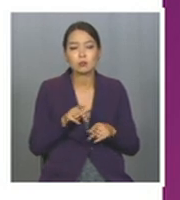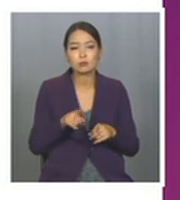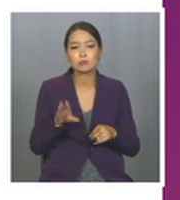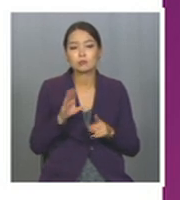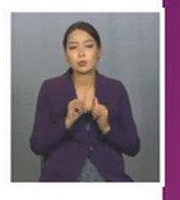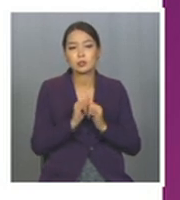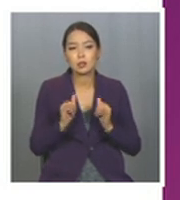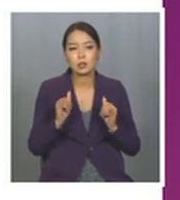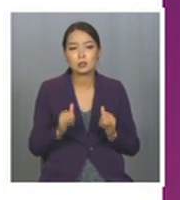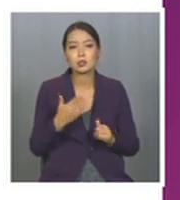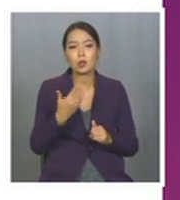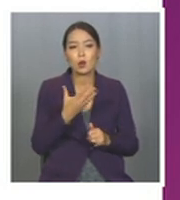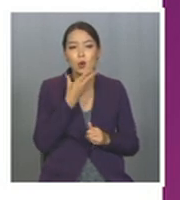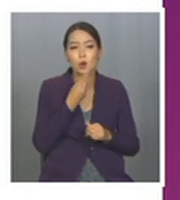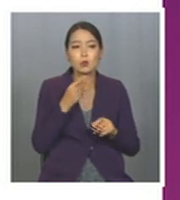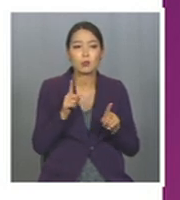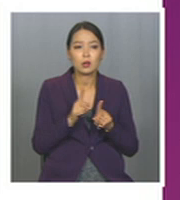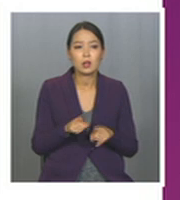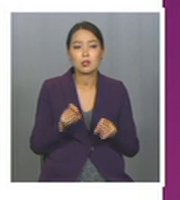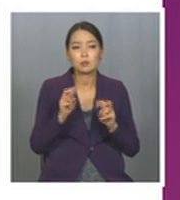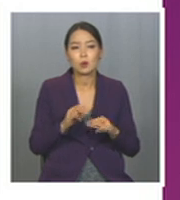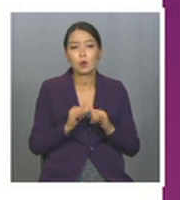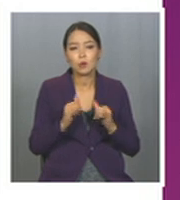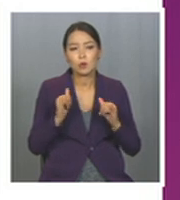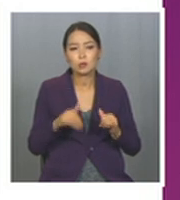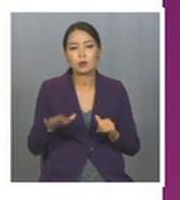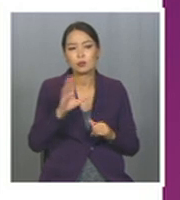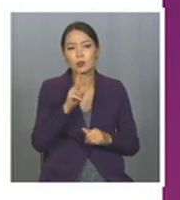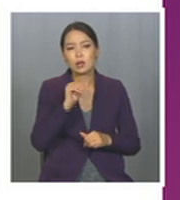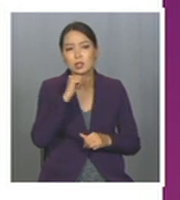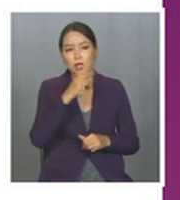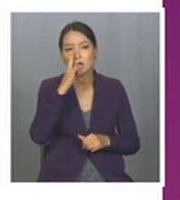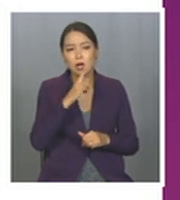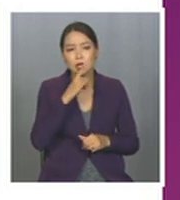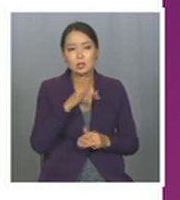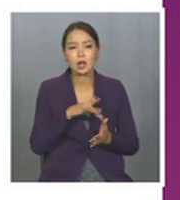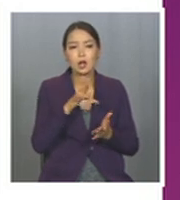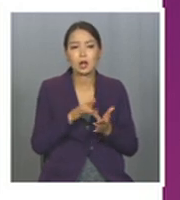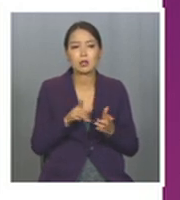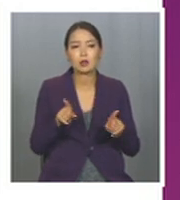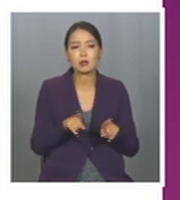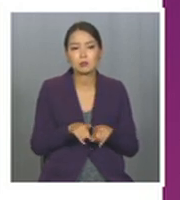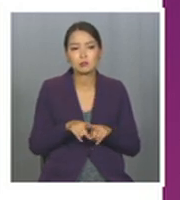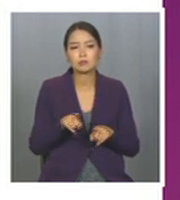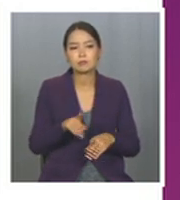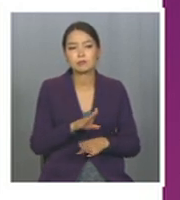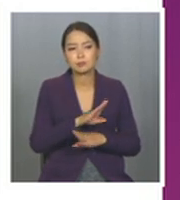болмағанда әшейінде кең қонышты салақ жалқау қазақтарға бірігіп қала болып отыр деу өлімге итергенмен